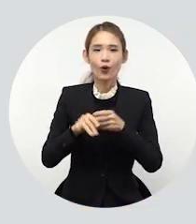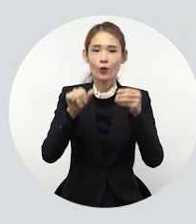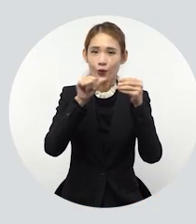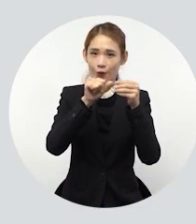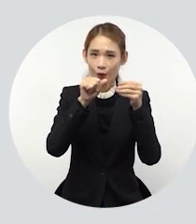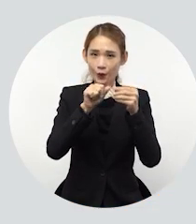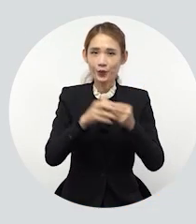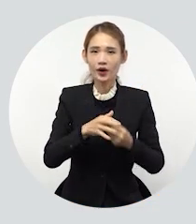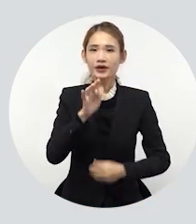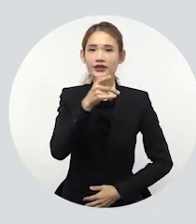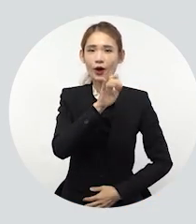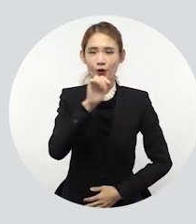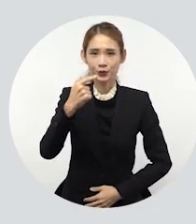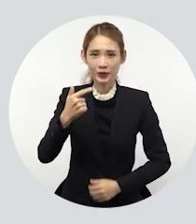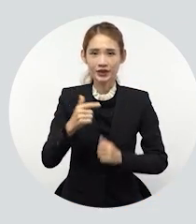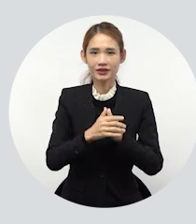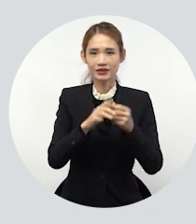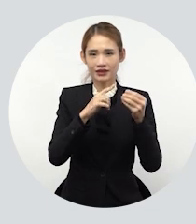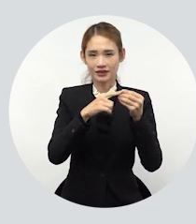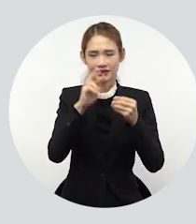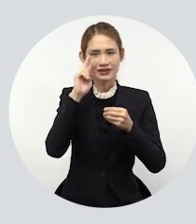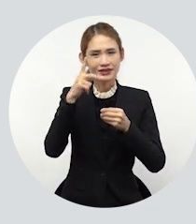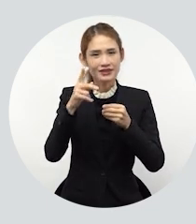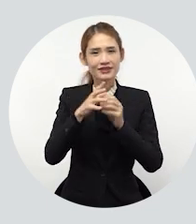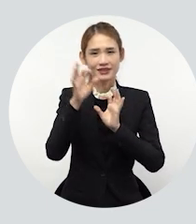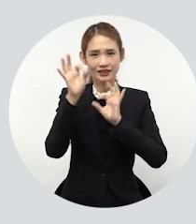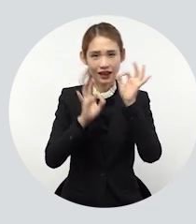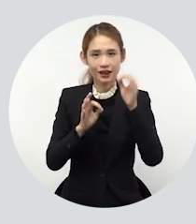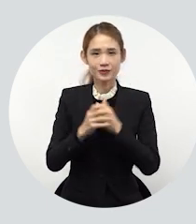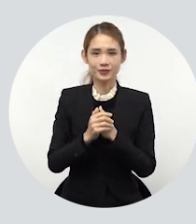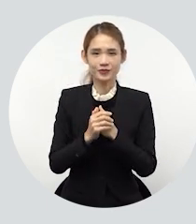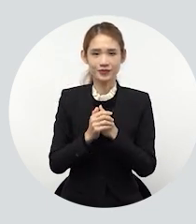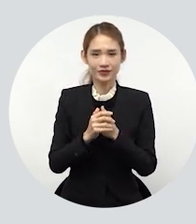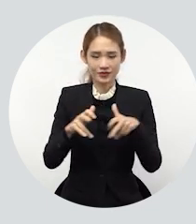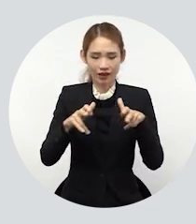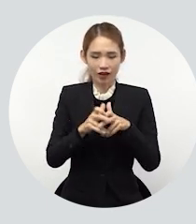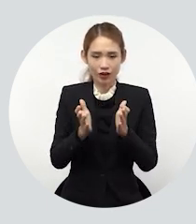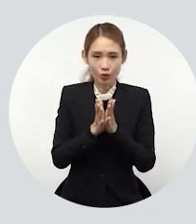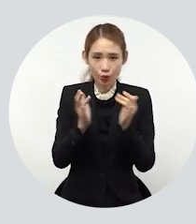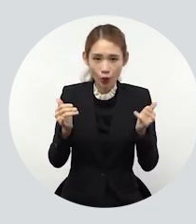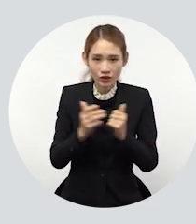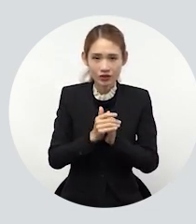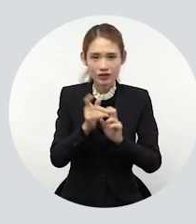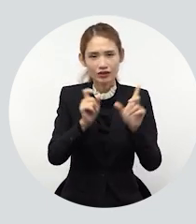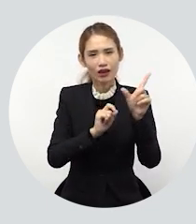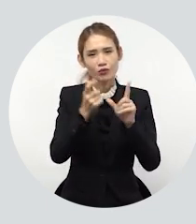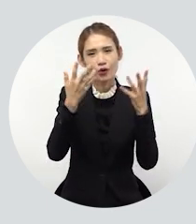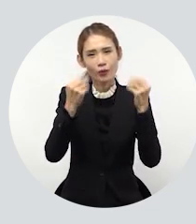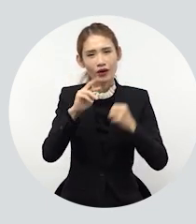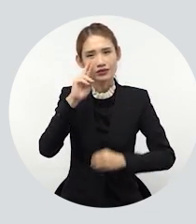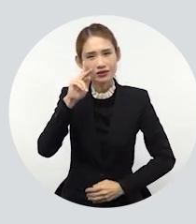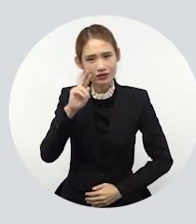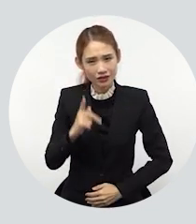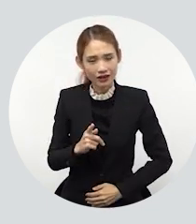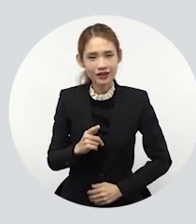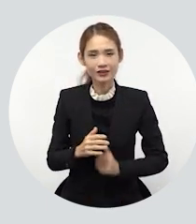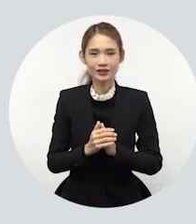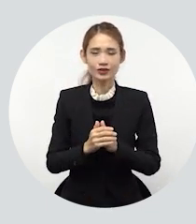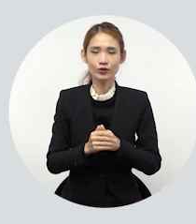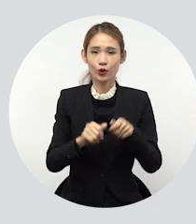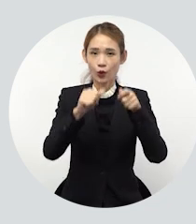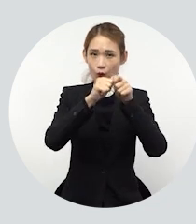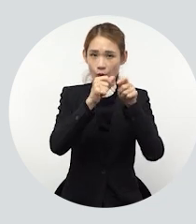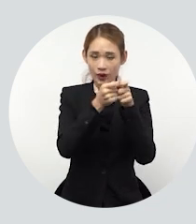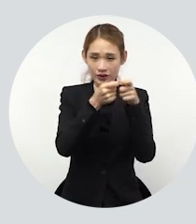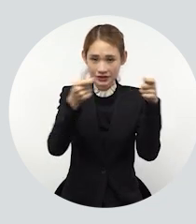좋겠고. 자, 우리 5번 현학 씨가 틀린다. 네. 이게 근데 저희 장애 당사자들이 많이 틀려요. 네. 왜냐면은